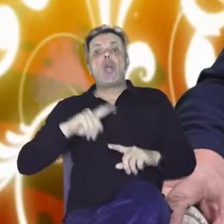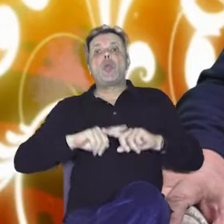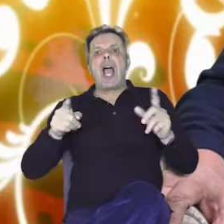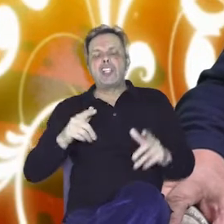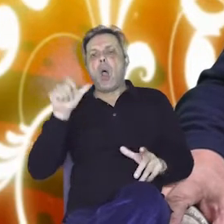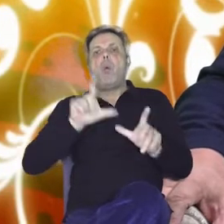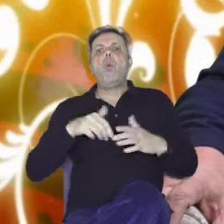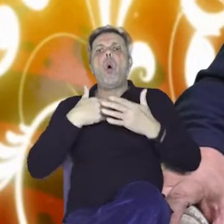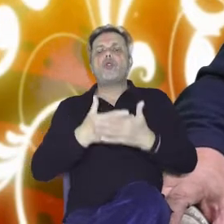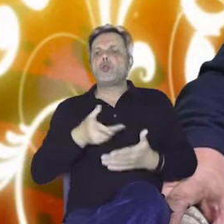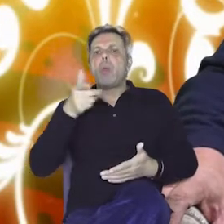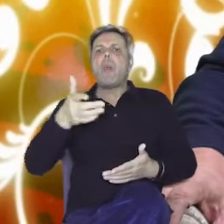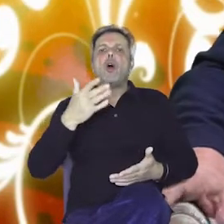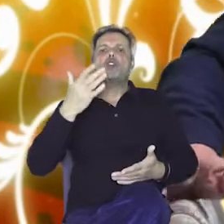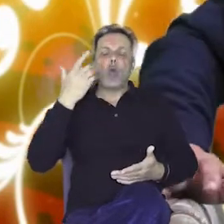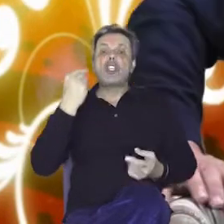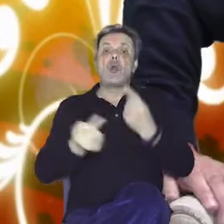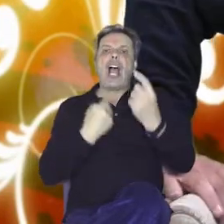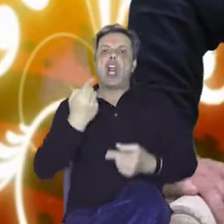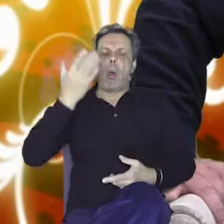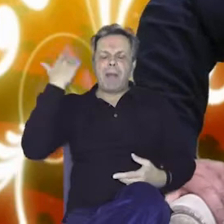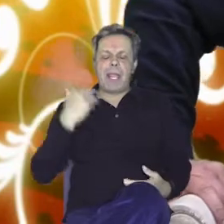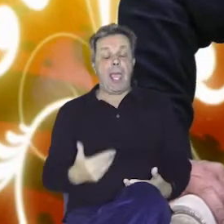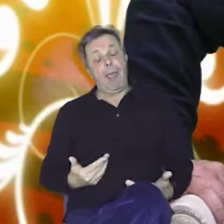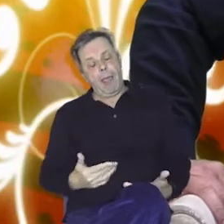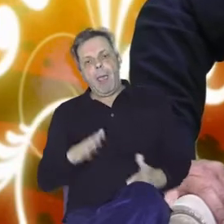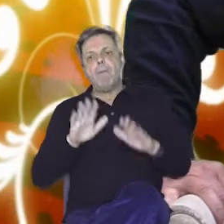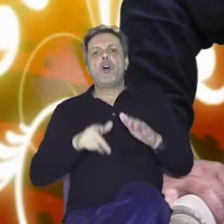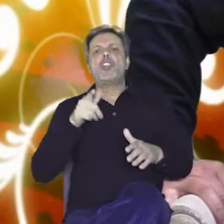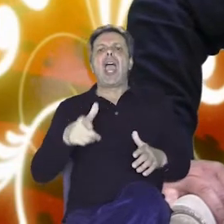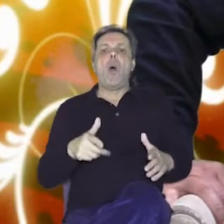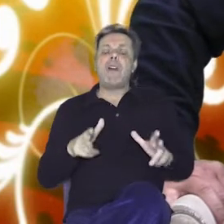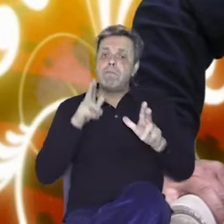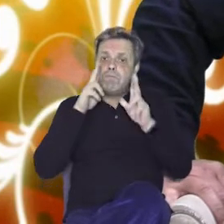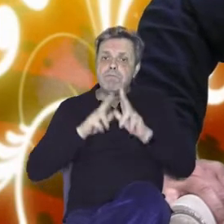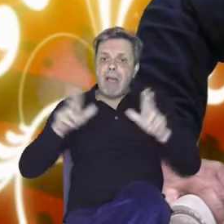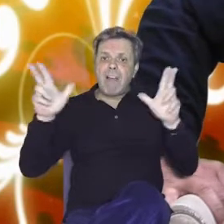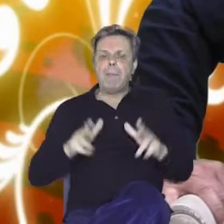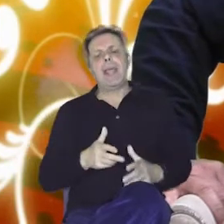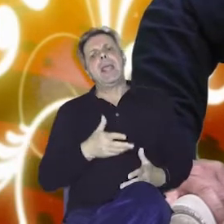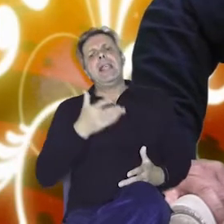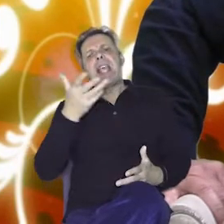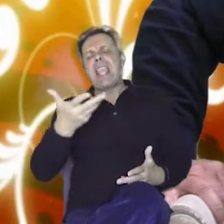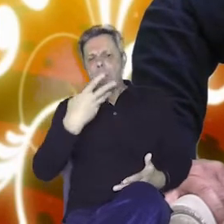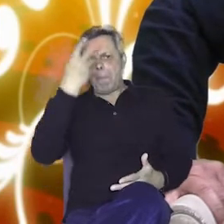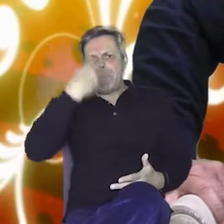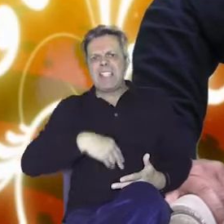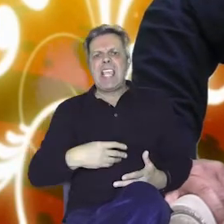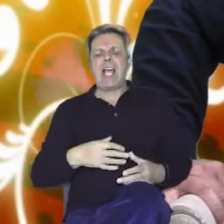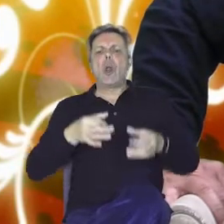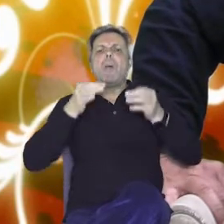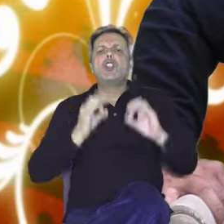na ono što je bilo prije. Možda je i ovaj vapaj za jednom psihijatrijom,